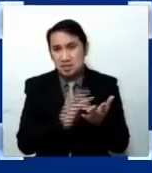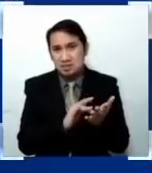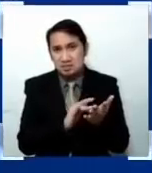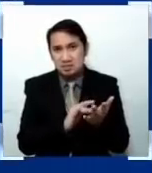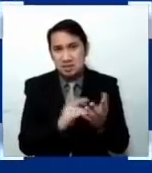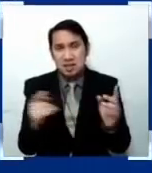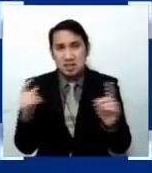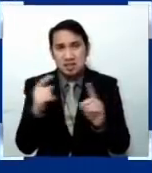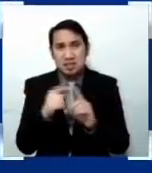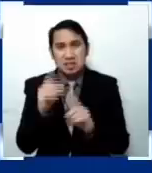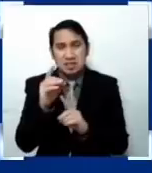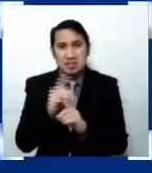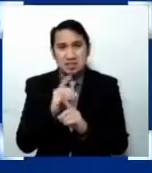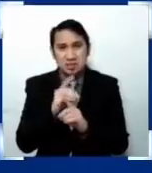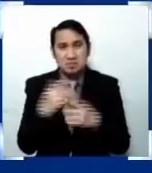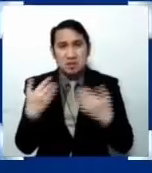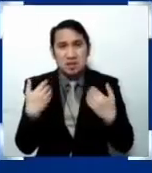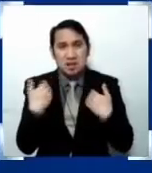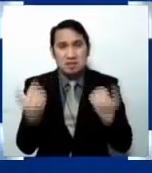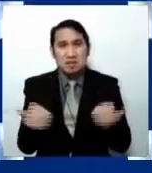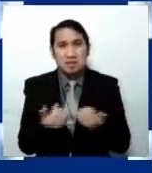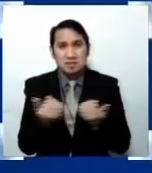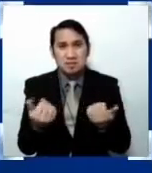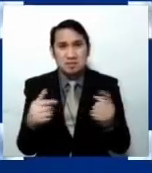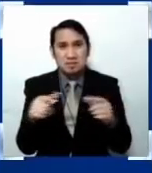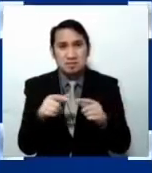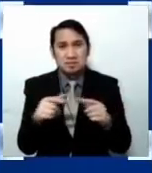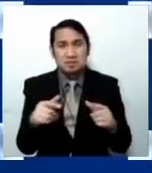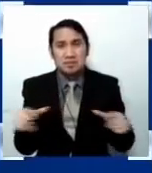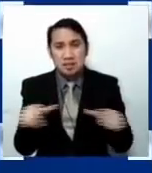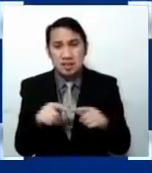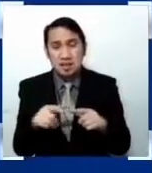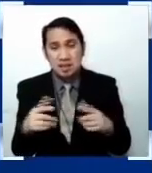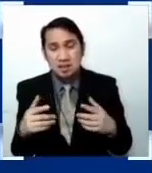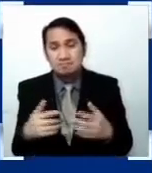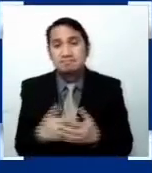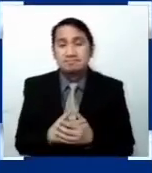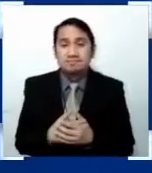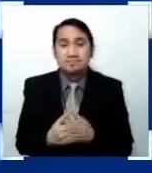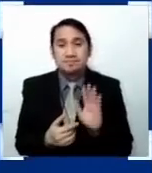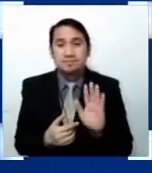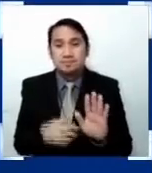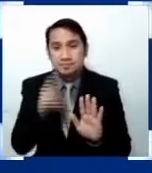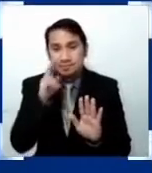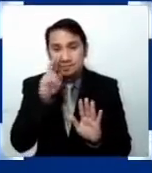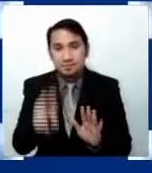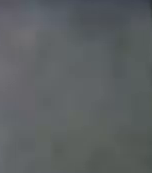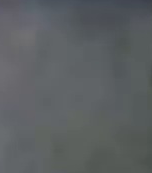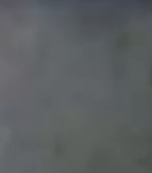ang stock level natin. Ako si Joseph Morong, ang inyong saksi.